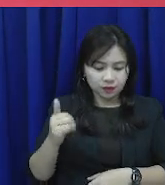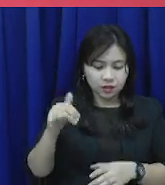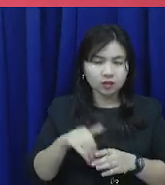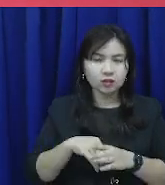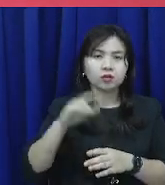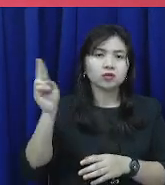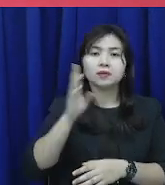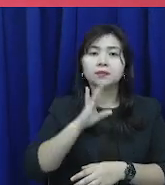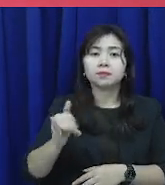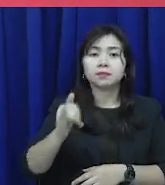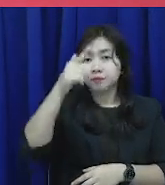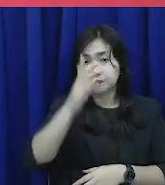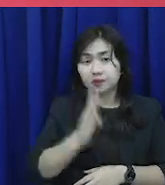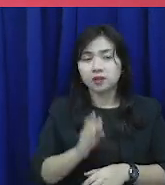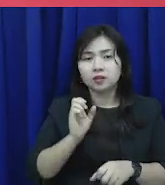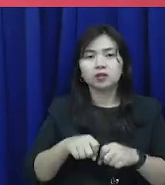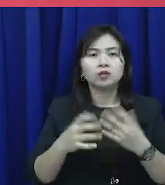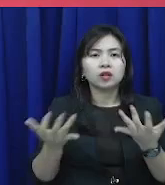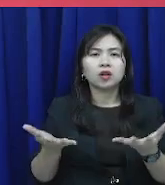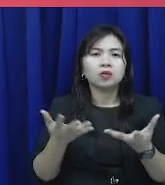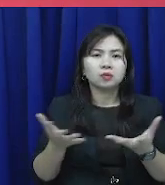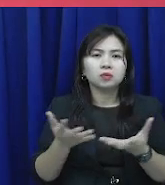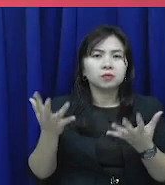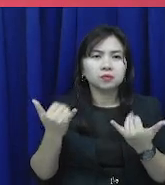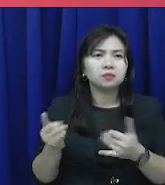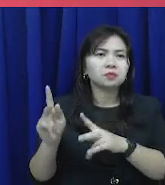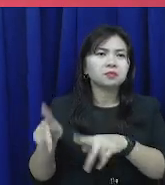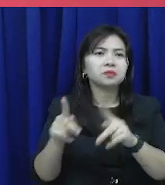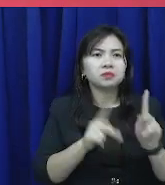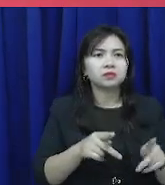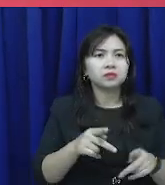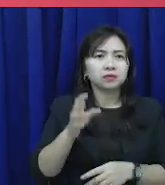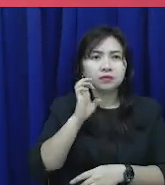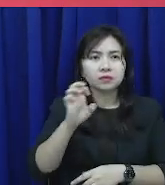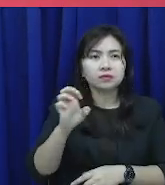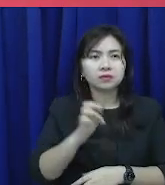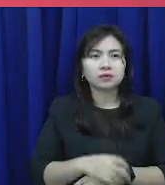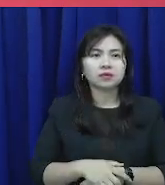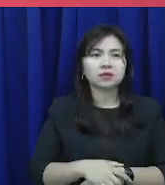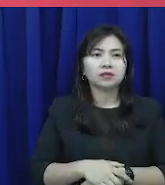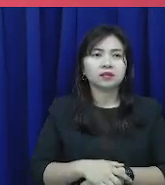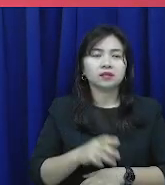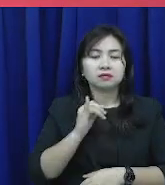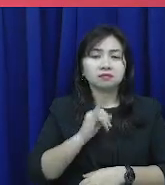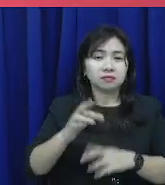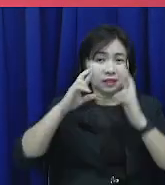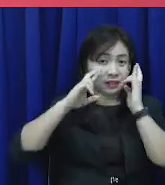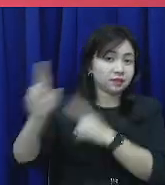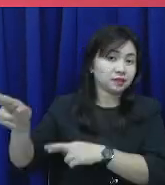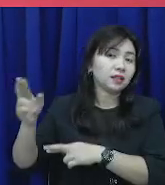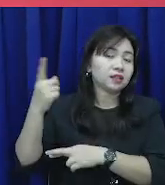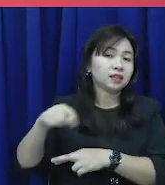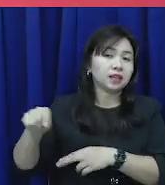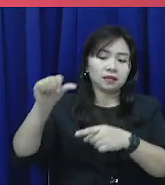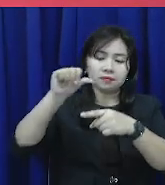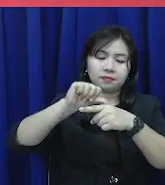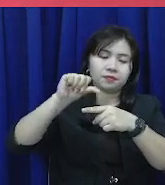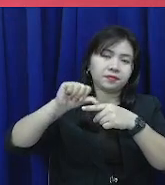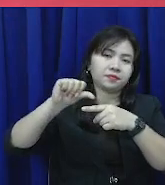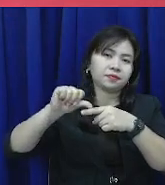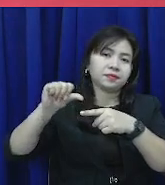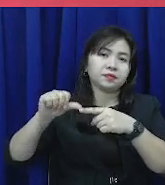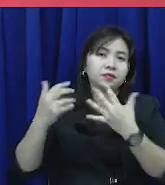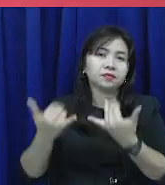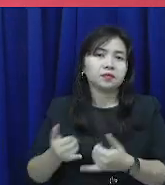kanya ng Diyos Kaya nga saan siya Mas lalong nahahanda since she she is rejecting the seed So